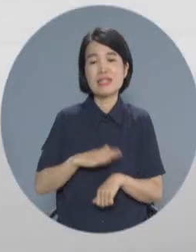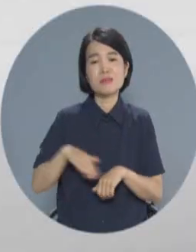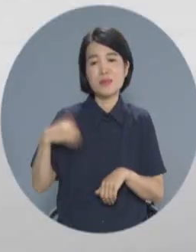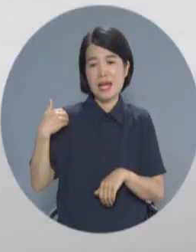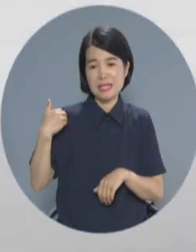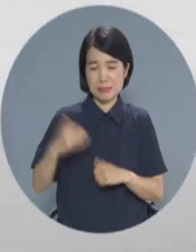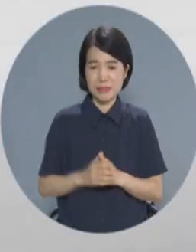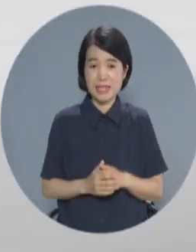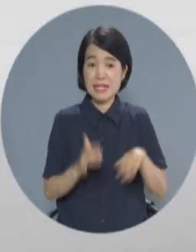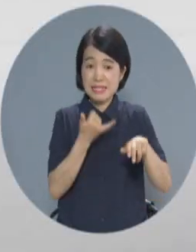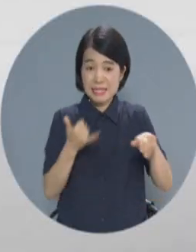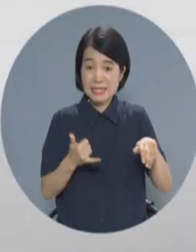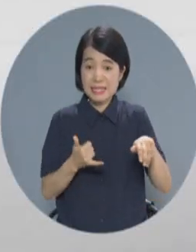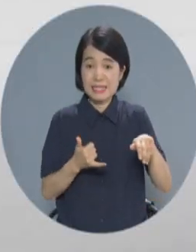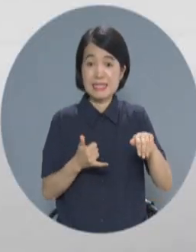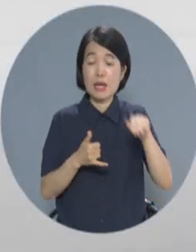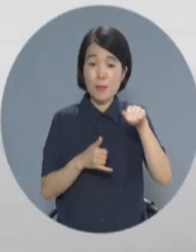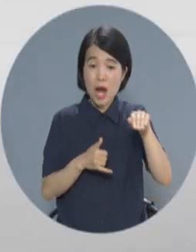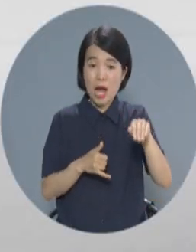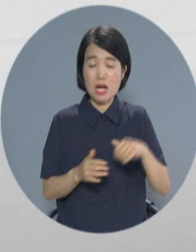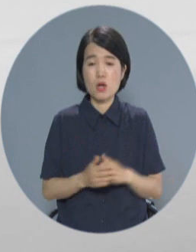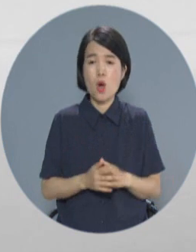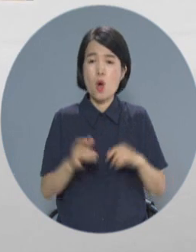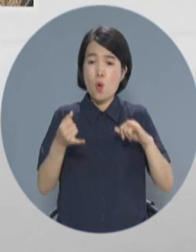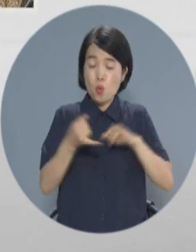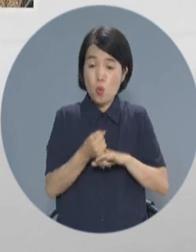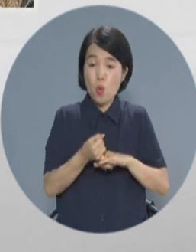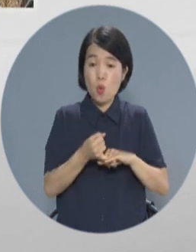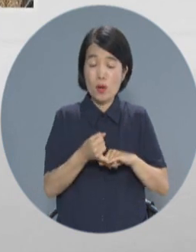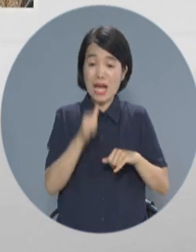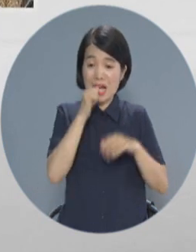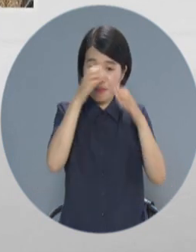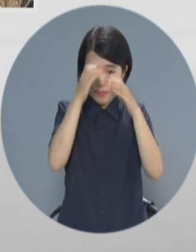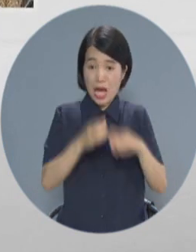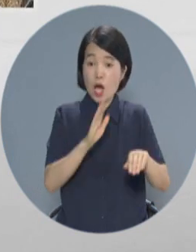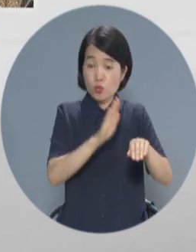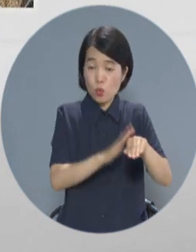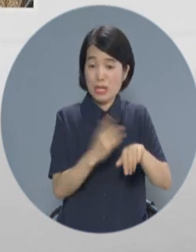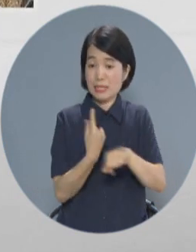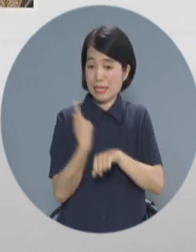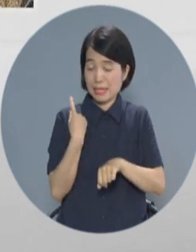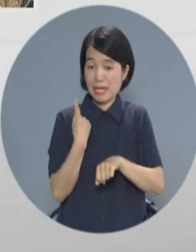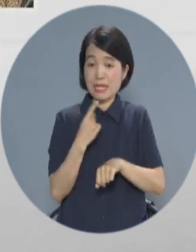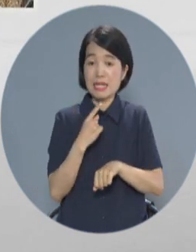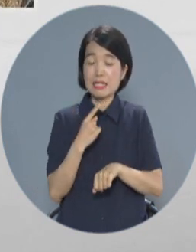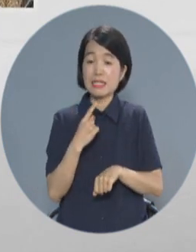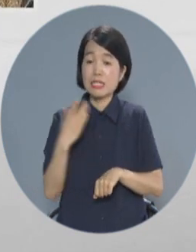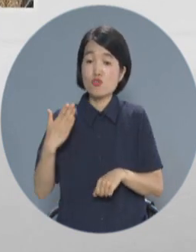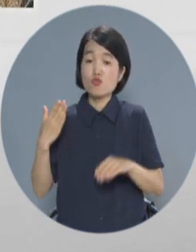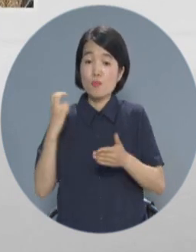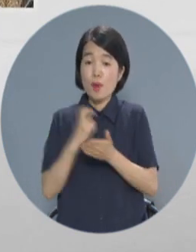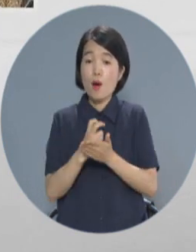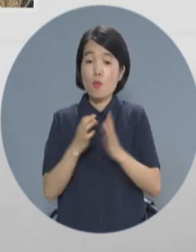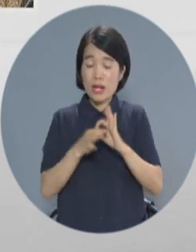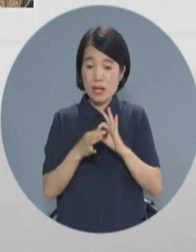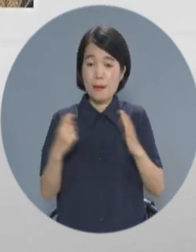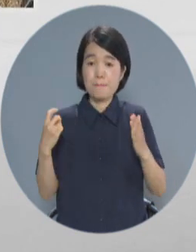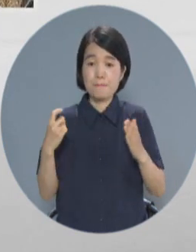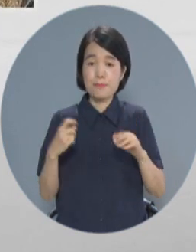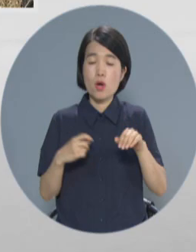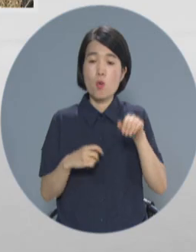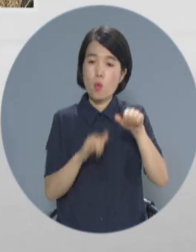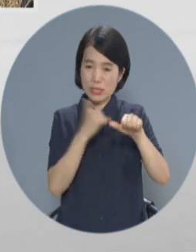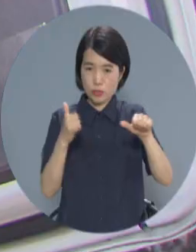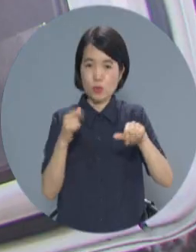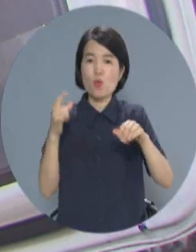몰라서. 7인승 이상 승용차부터 반드시 소화기를 비치해야 하고 지난해 말 소방시설 설치법 개정으로 5인승도